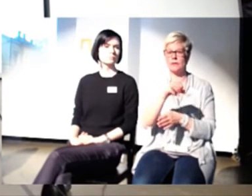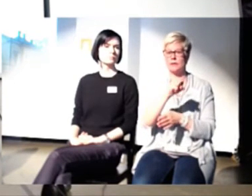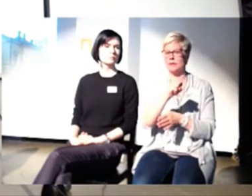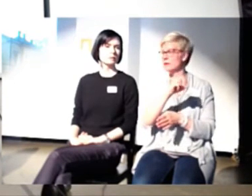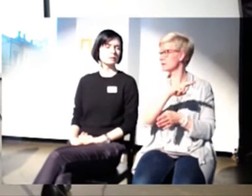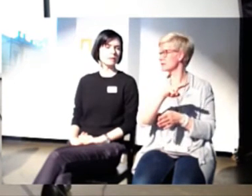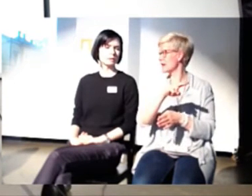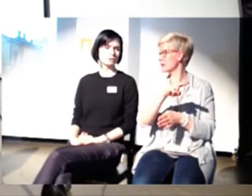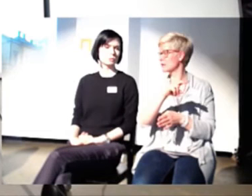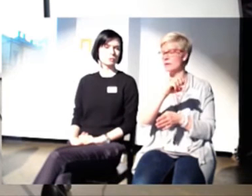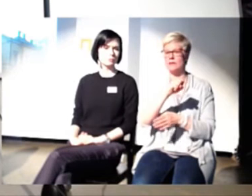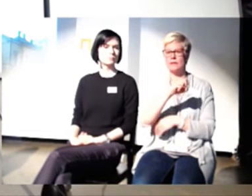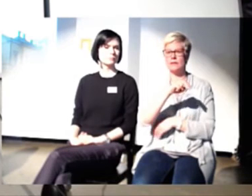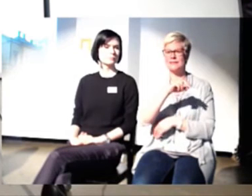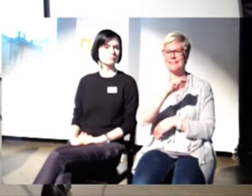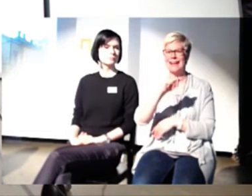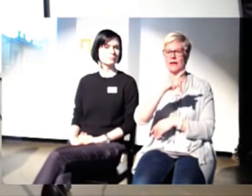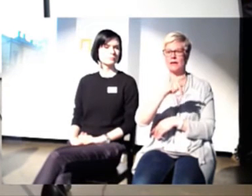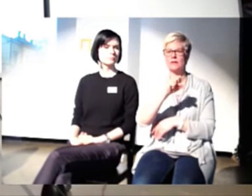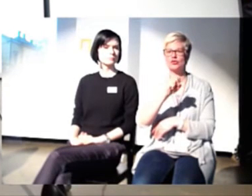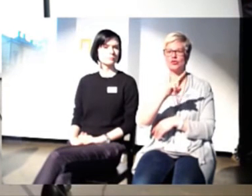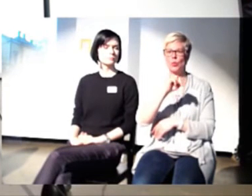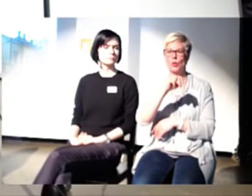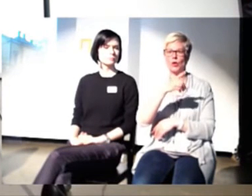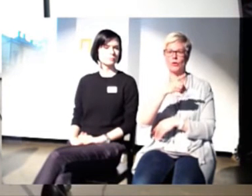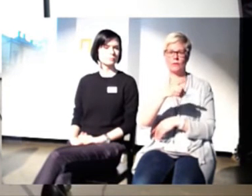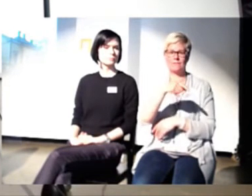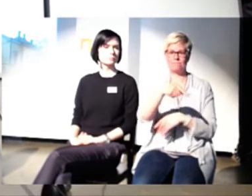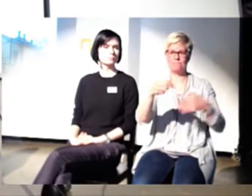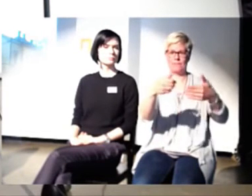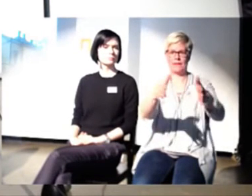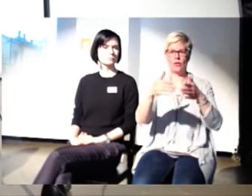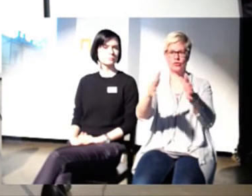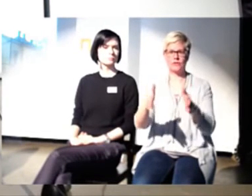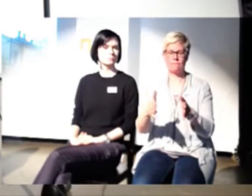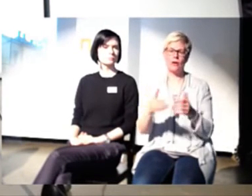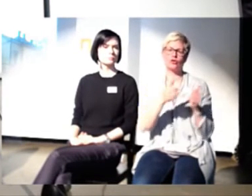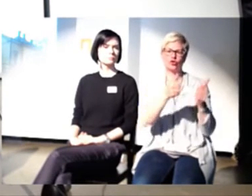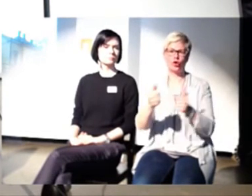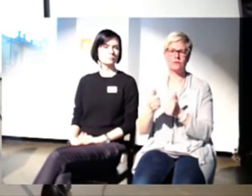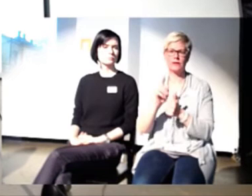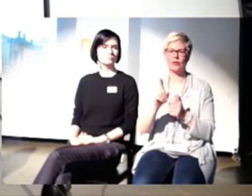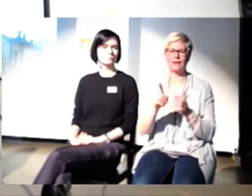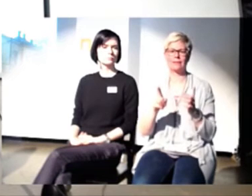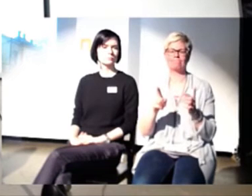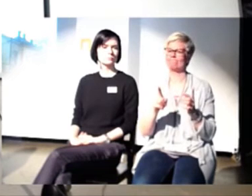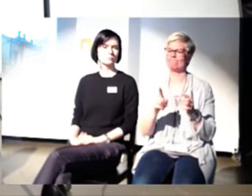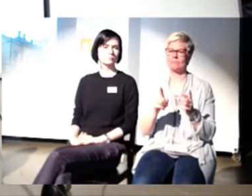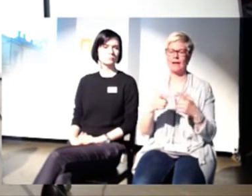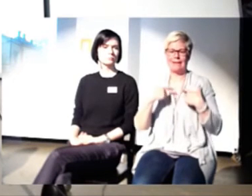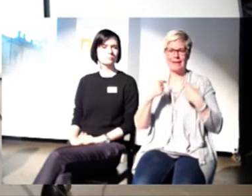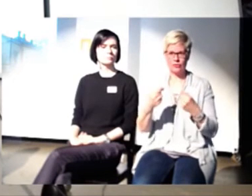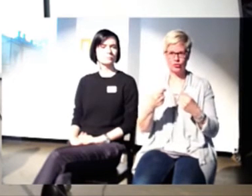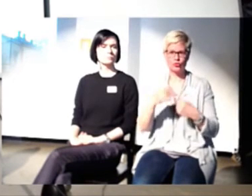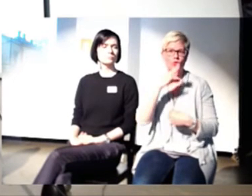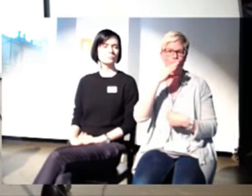Snäcksund-residenssin hakemukset, niin ne on yleensä, niissä toivotaan jonkinlaista kytköstä Suomen ruotsalaisuuteen, joku intressi siihen